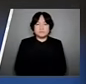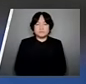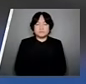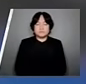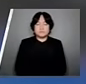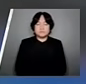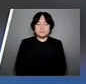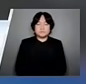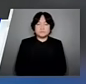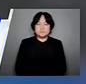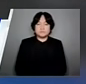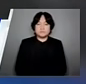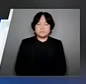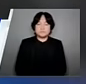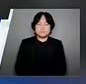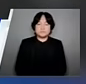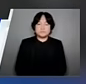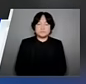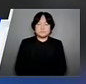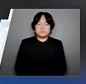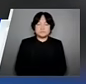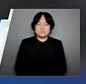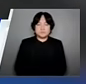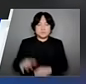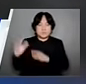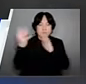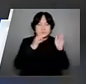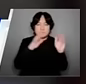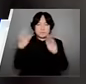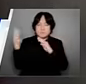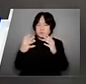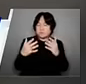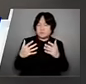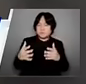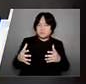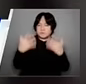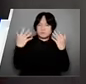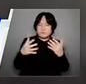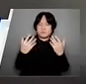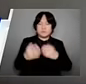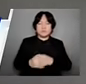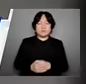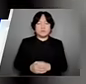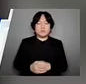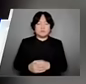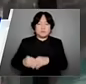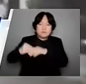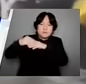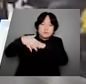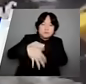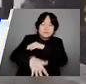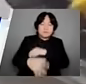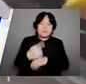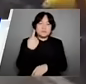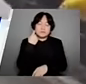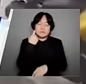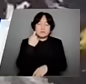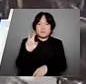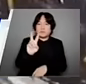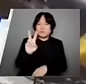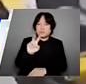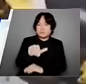Ganito katindi ang hagupit ng bagyong Enteng sa Kasiguran Aurora sa kasagsagan ng landfall kaninang alas 2 ng hapon. Sa lugar namang